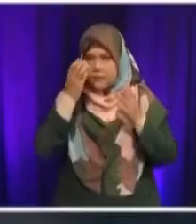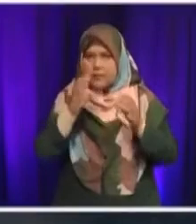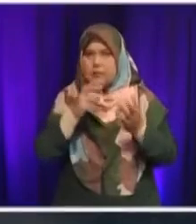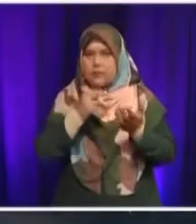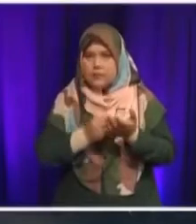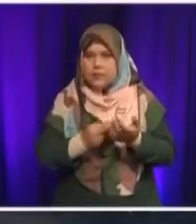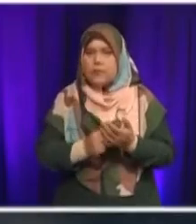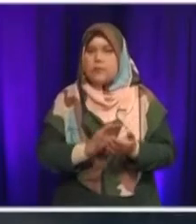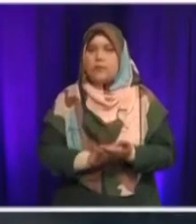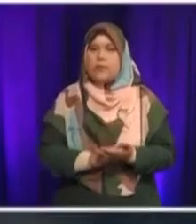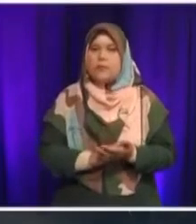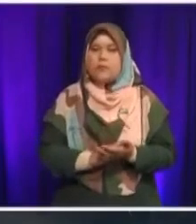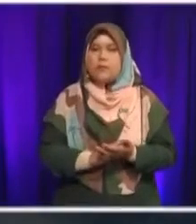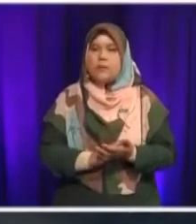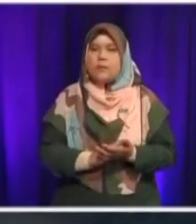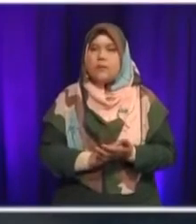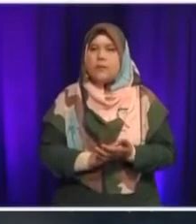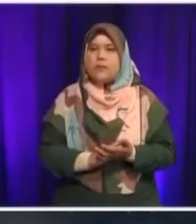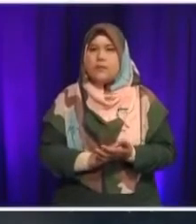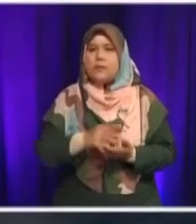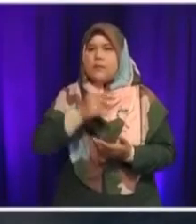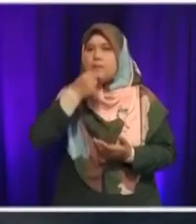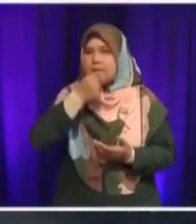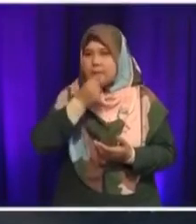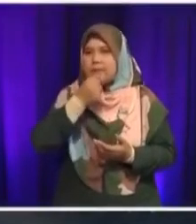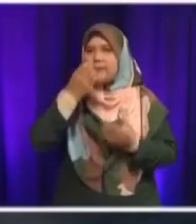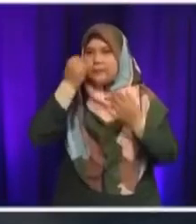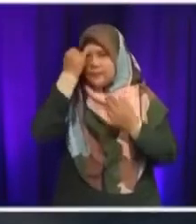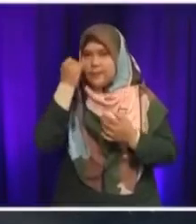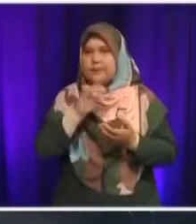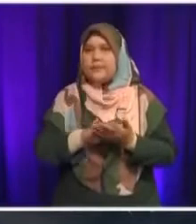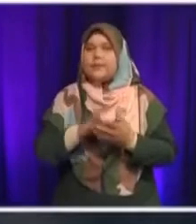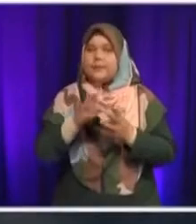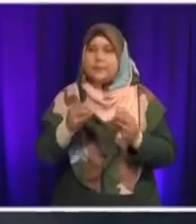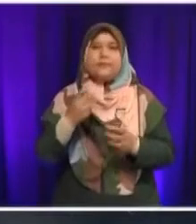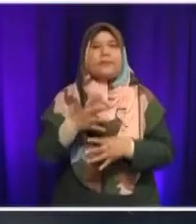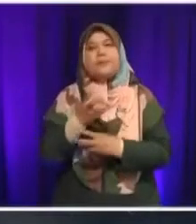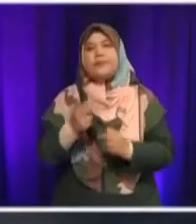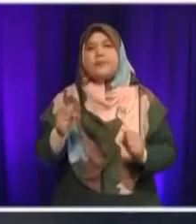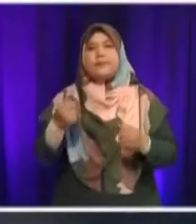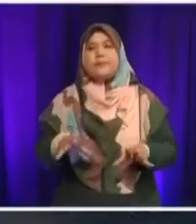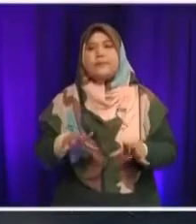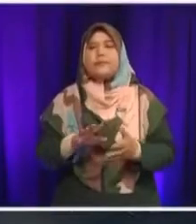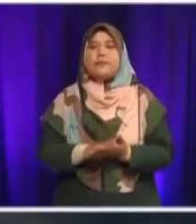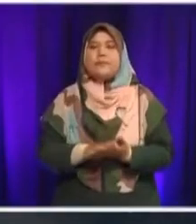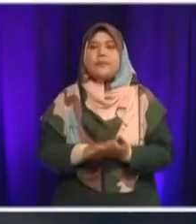menilai murid tersebut mencapai pada gigi itu baru habis oke udah selesai